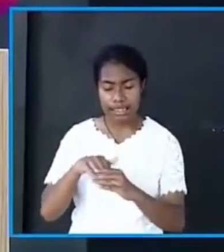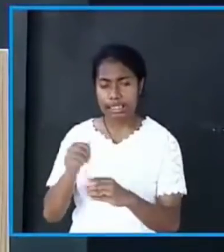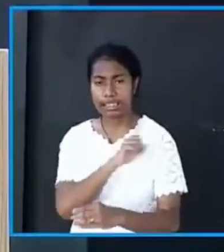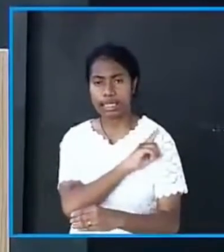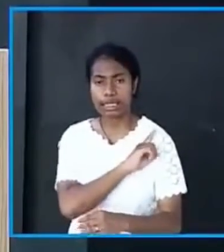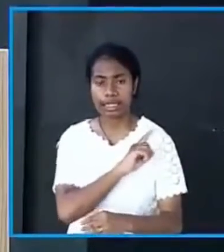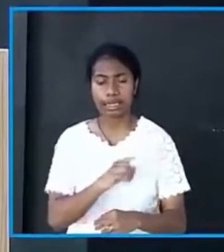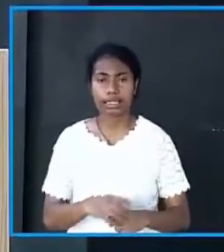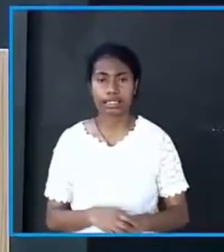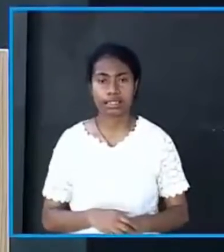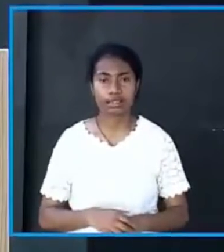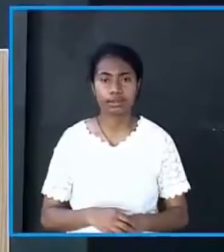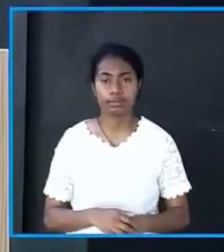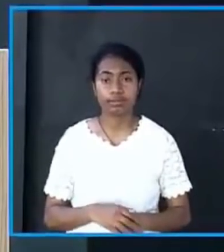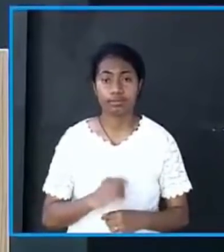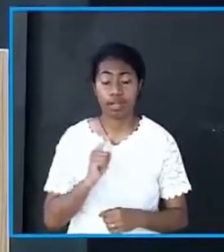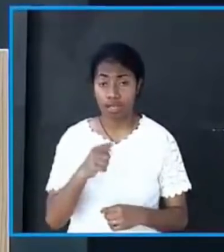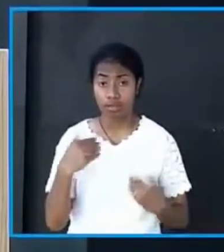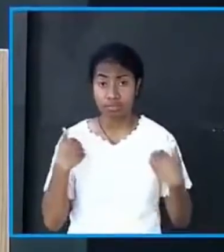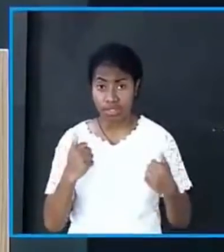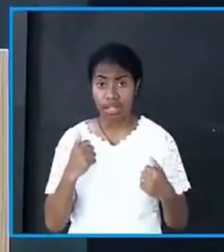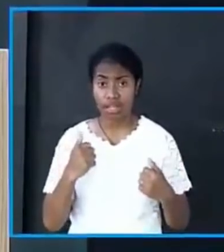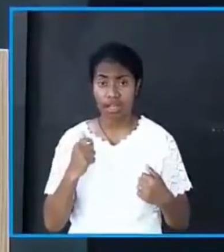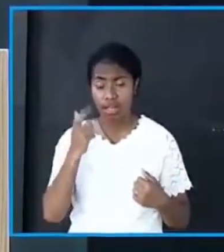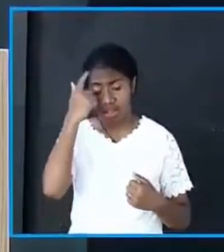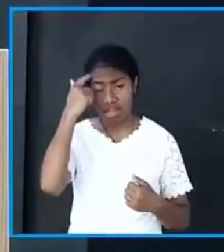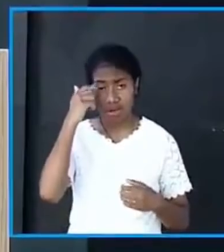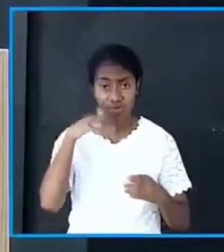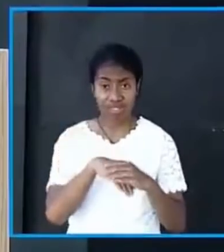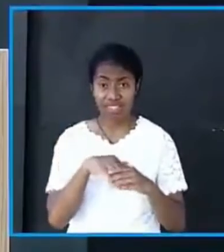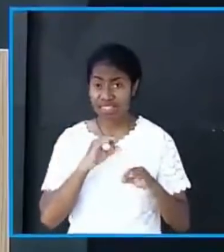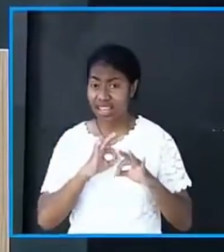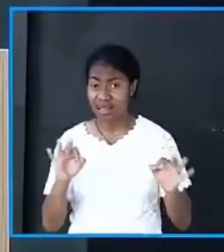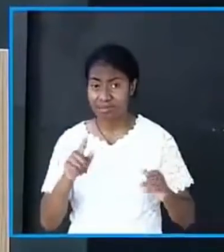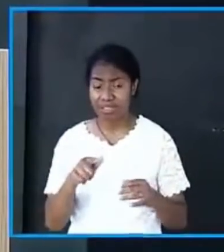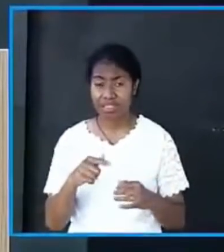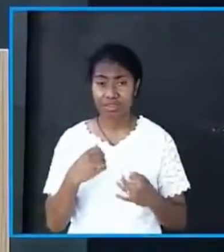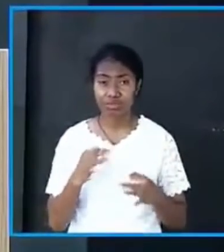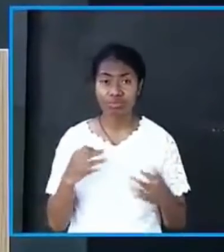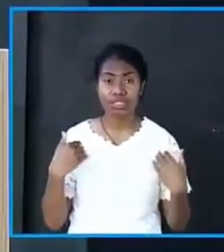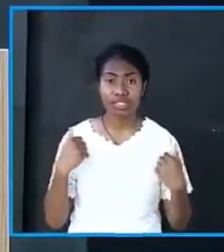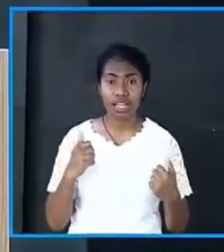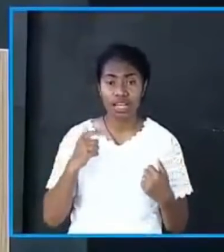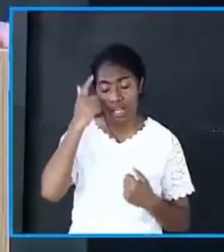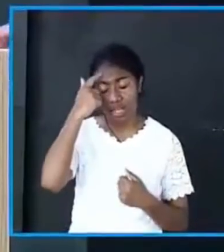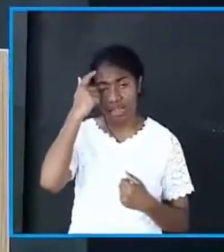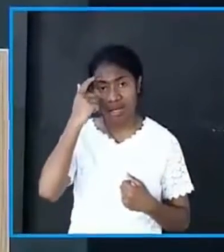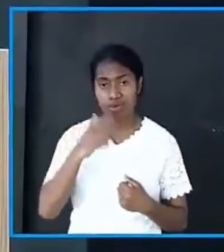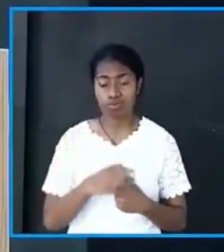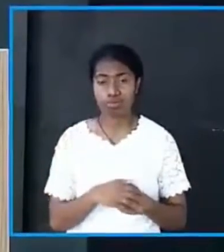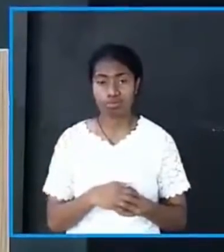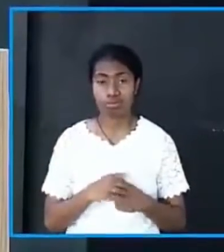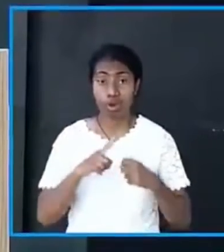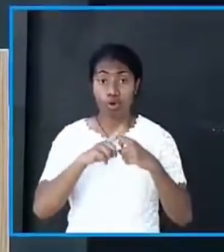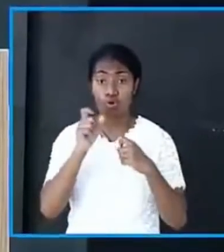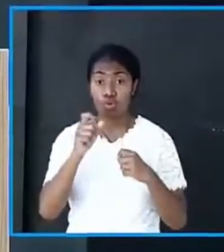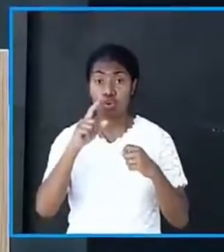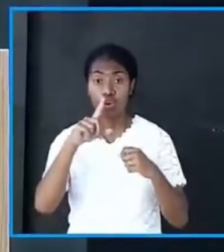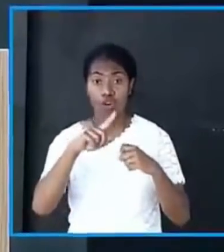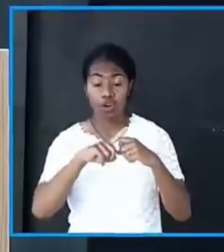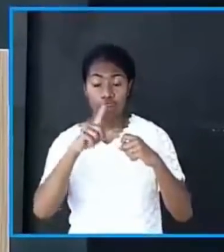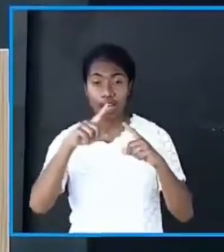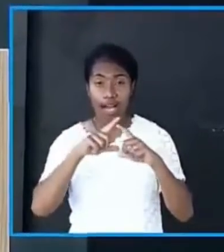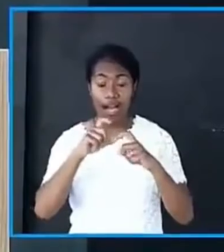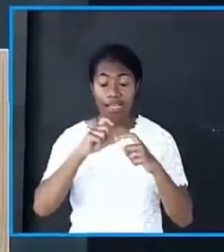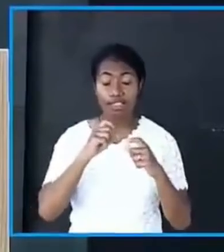isi dia bisa tahu isinya habis-habis isinya ambisinya apa-apa yang diperlukan misalnya Telur apa segala macam sayur yang diperlukan sudah